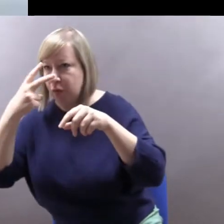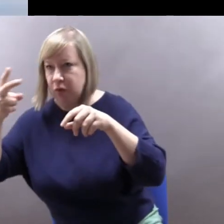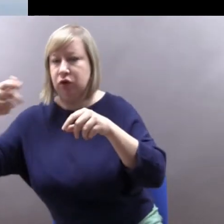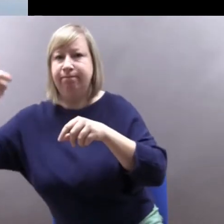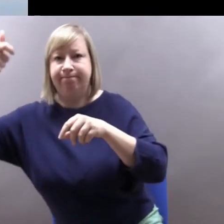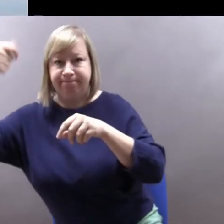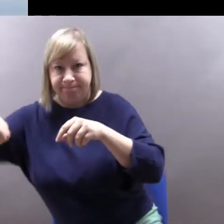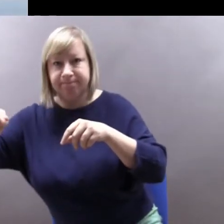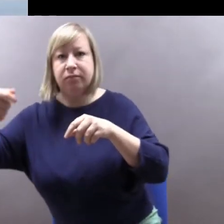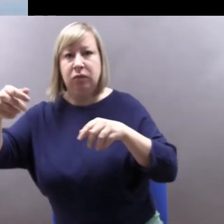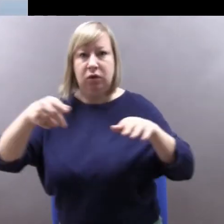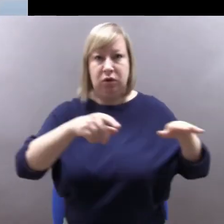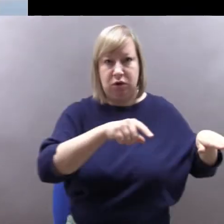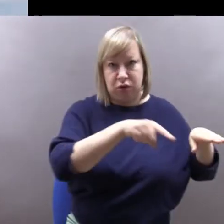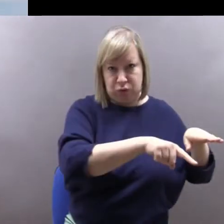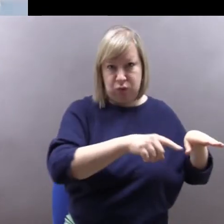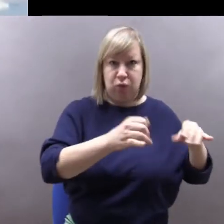po prostu. Z punktu widzenia